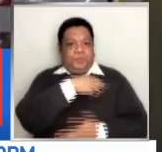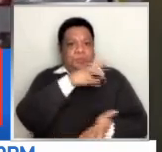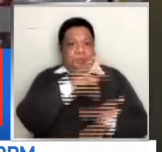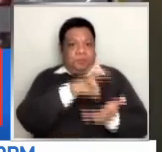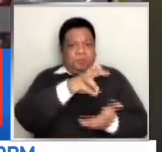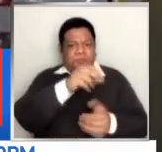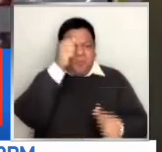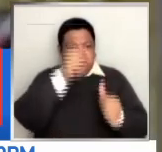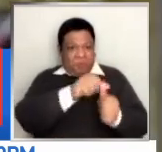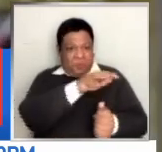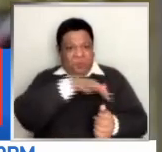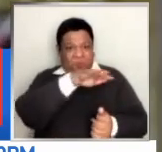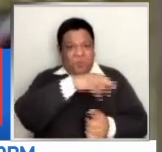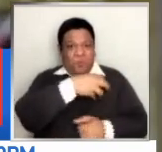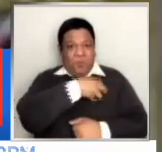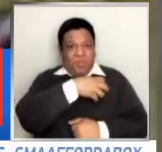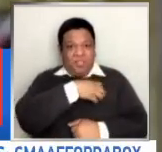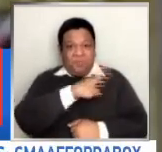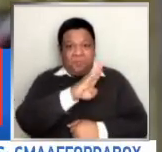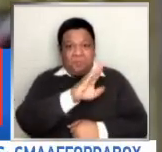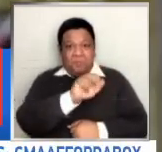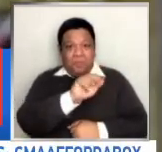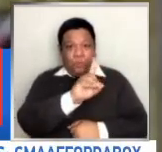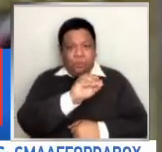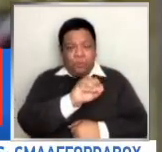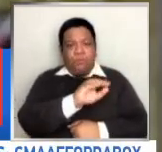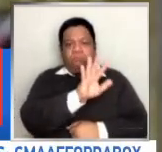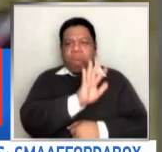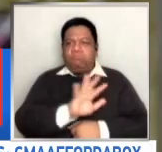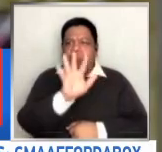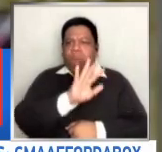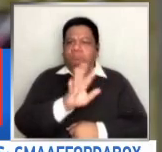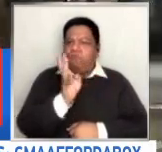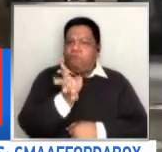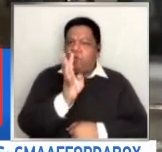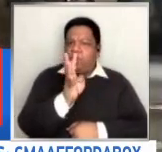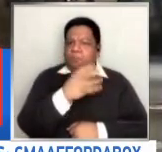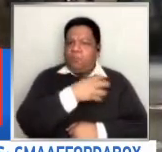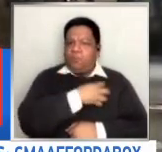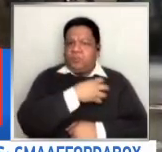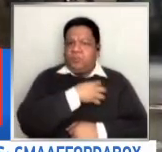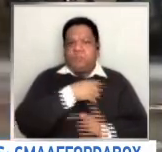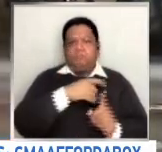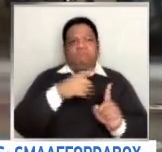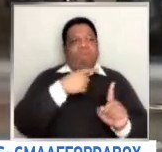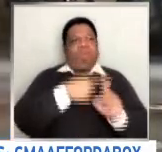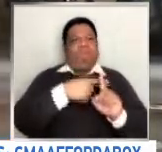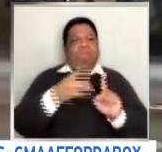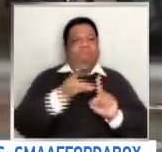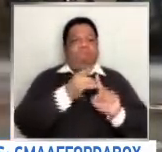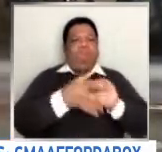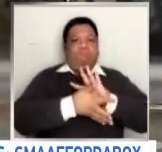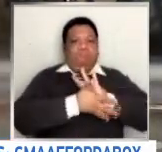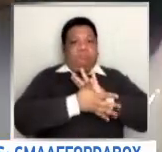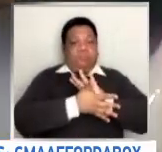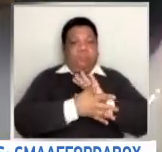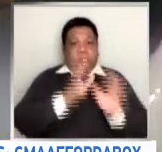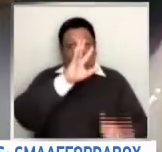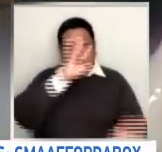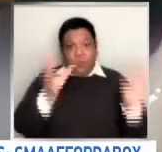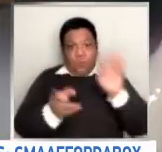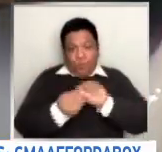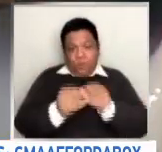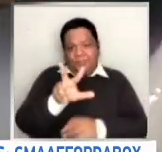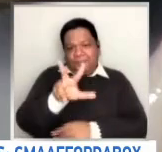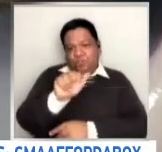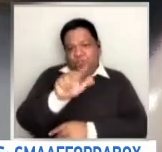mahigit 40 pulis ang nagpositibo sa COVID-19. Sa kabuuan, 13 barangay ang isinailalim na sa